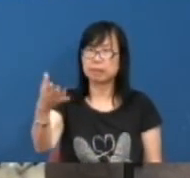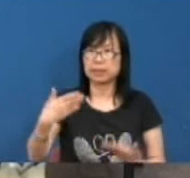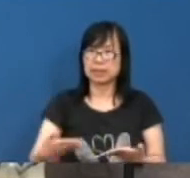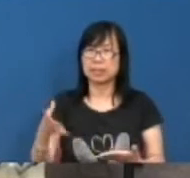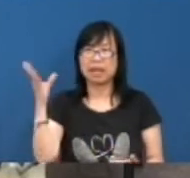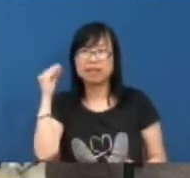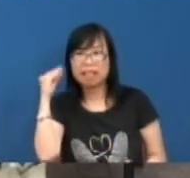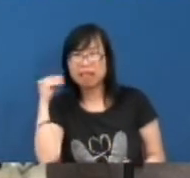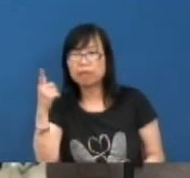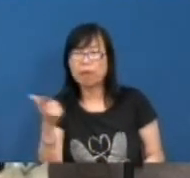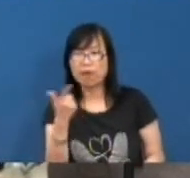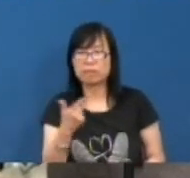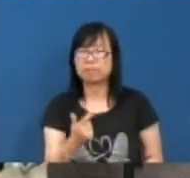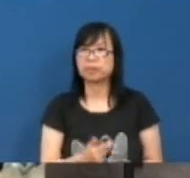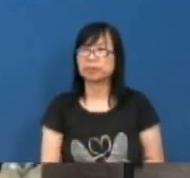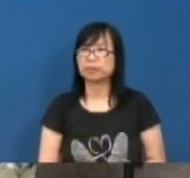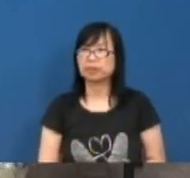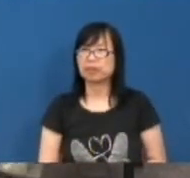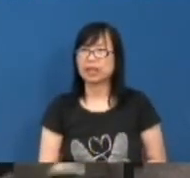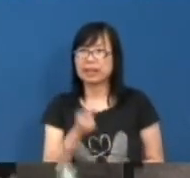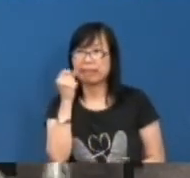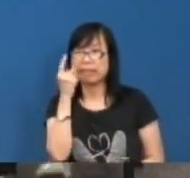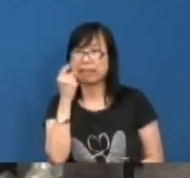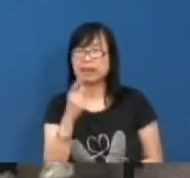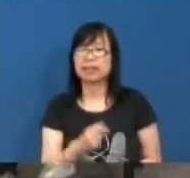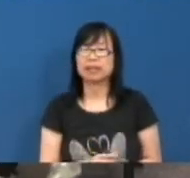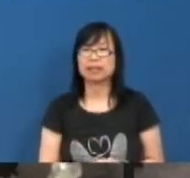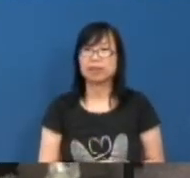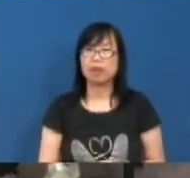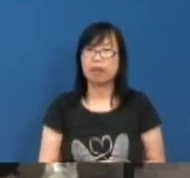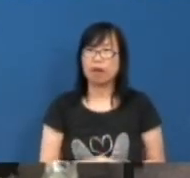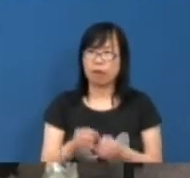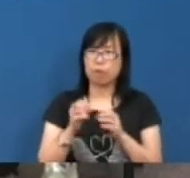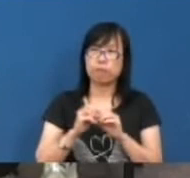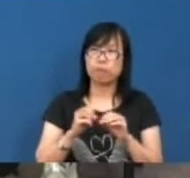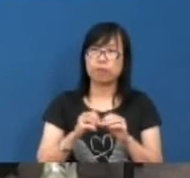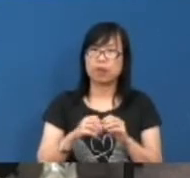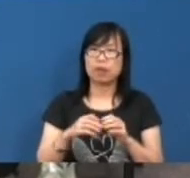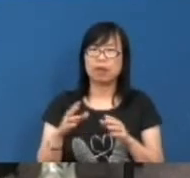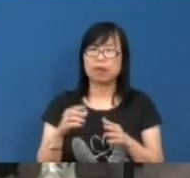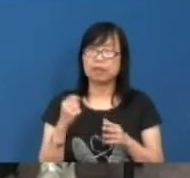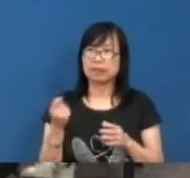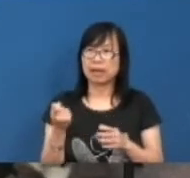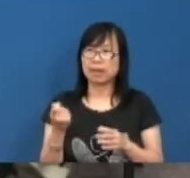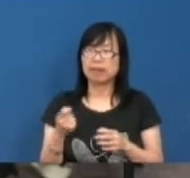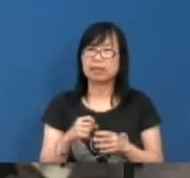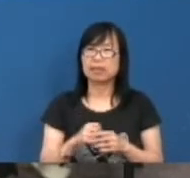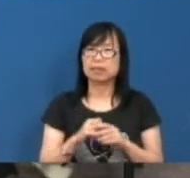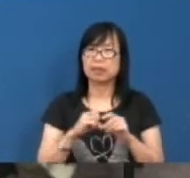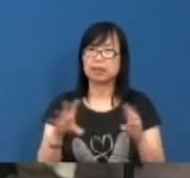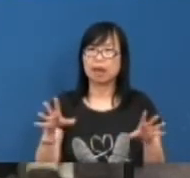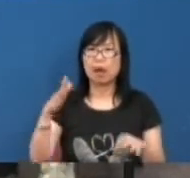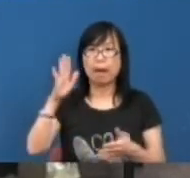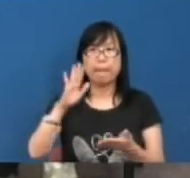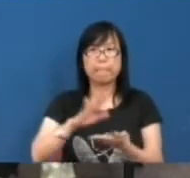聽得我哋講嘢多啦，可能咁咧就突然即係話嗰個放寬嗰個數目咧係去到包括咧係明